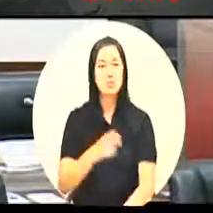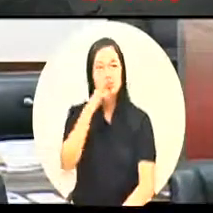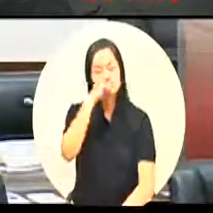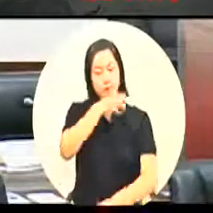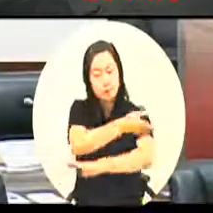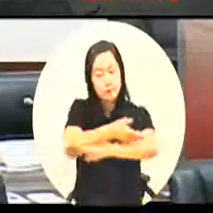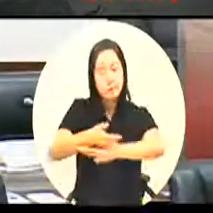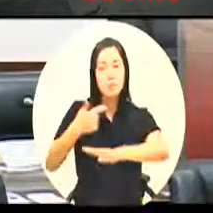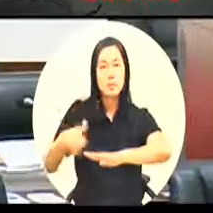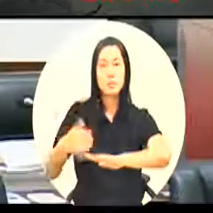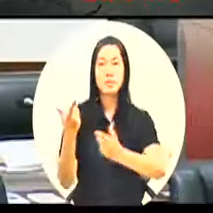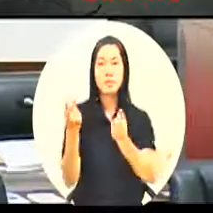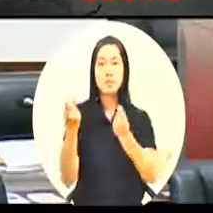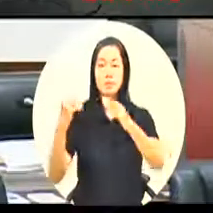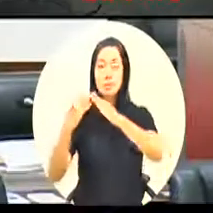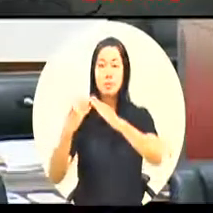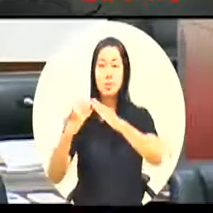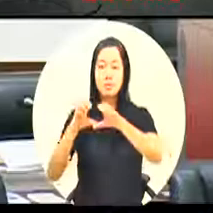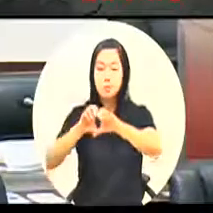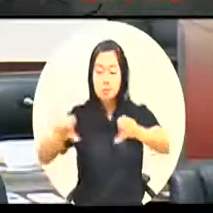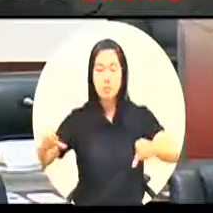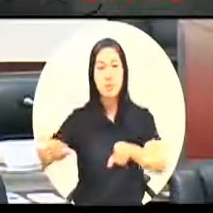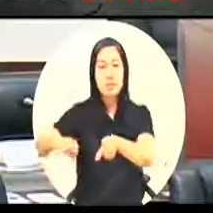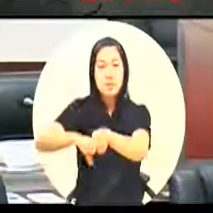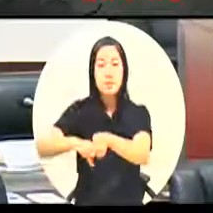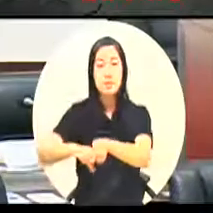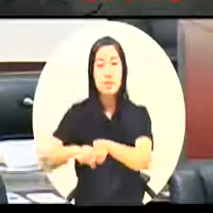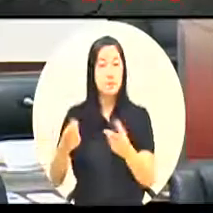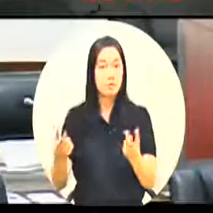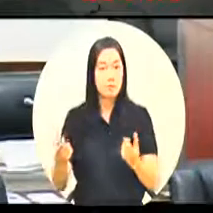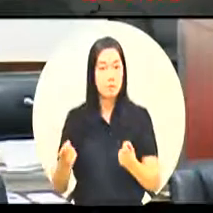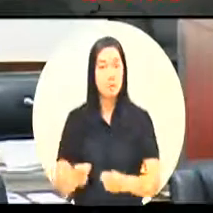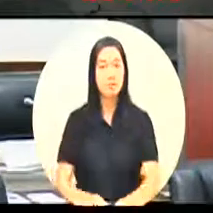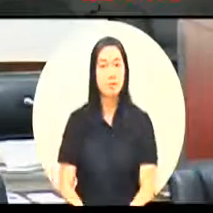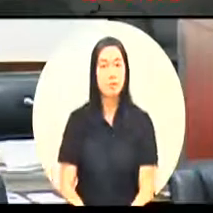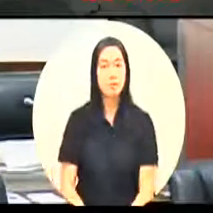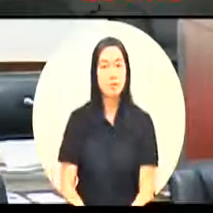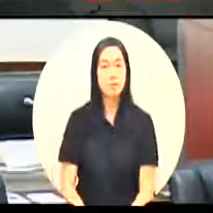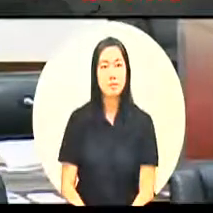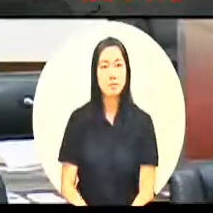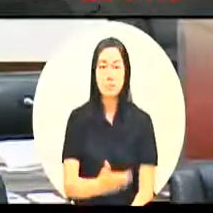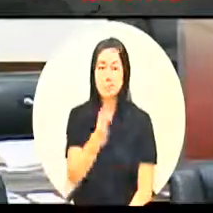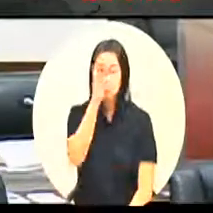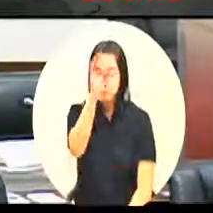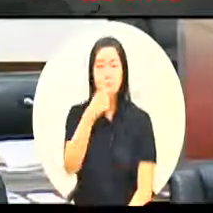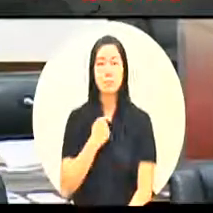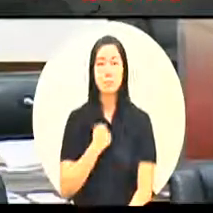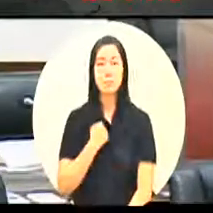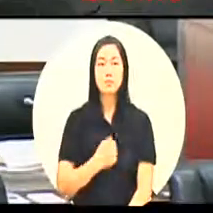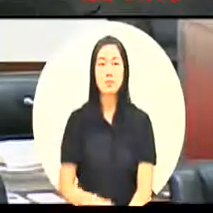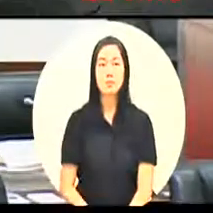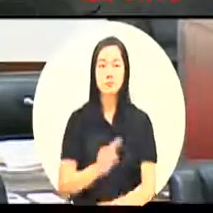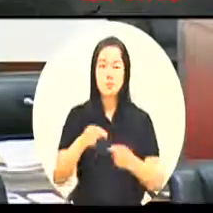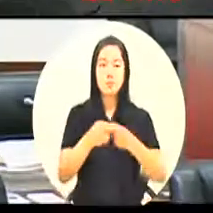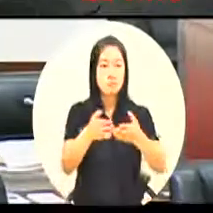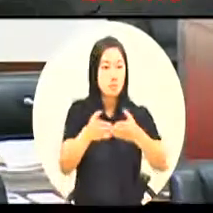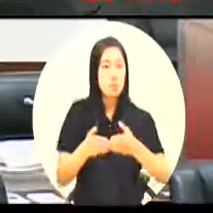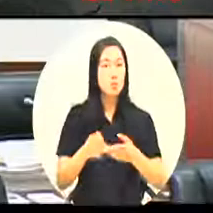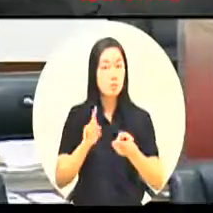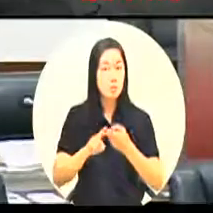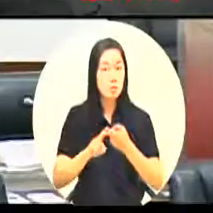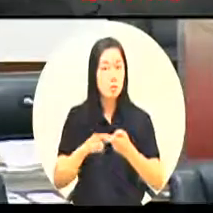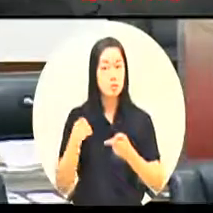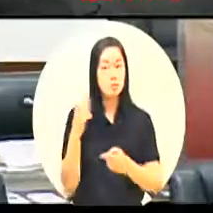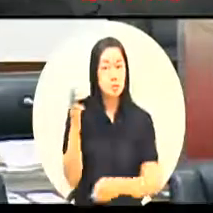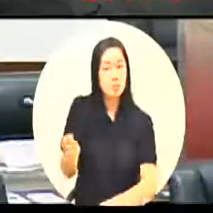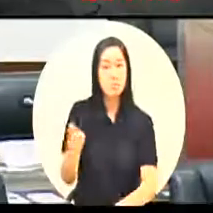接家户接管。你乌安那类，实在我唔知边安怎讲哈。市长，你看到就知道，我应该合理的，请